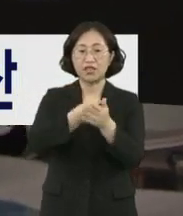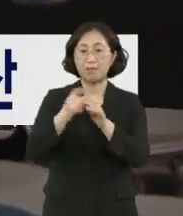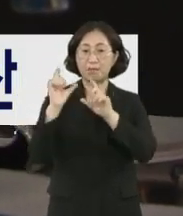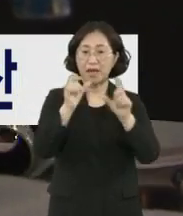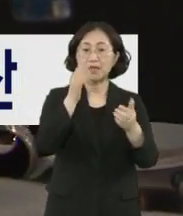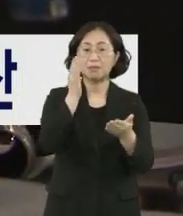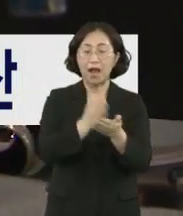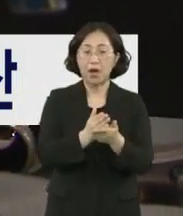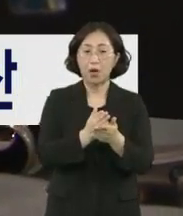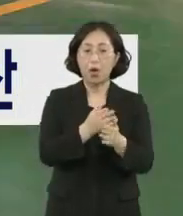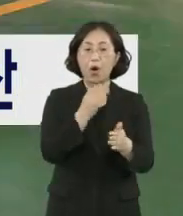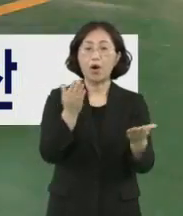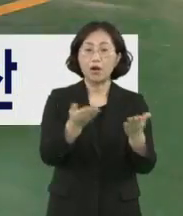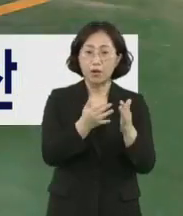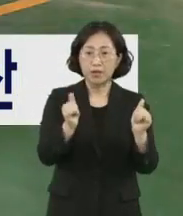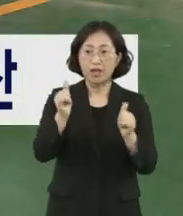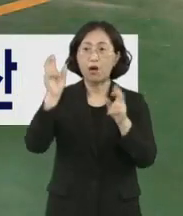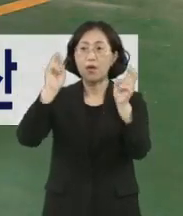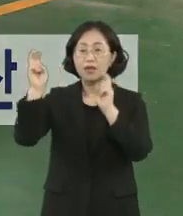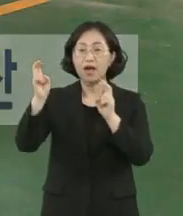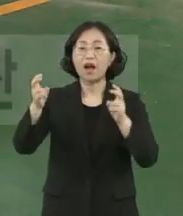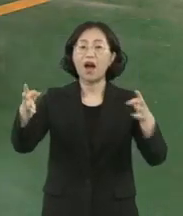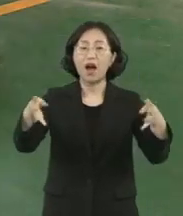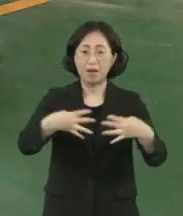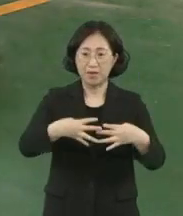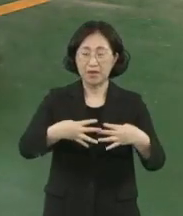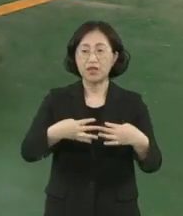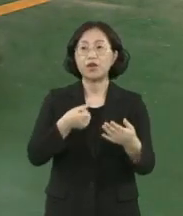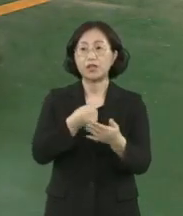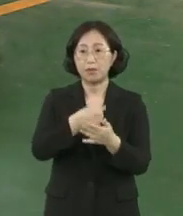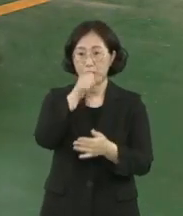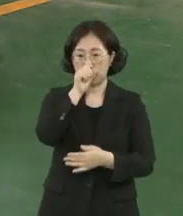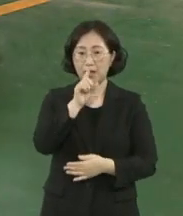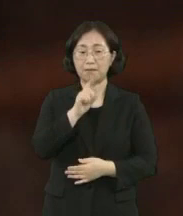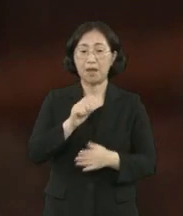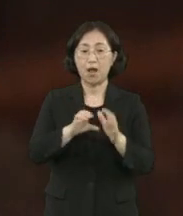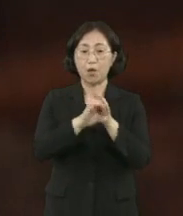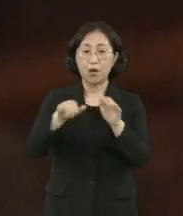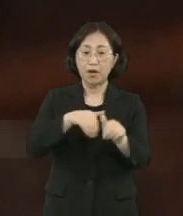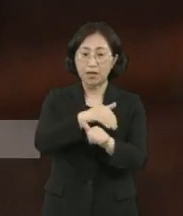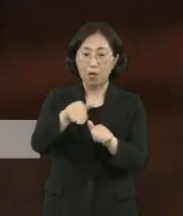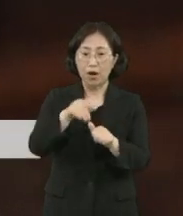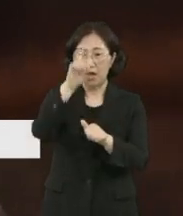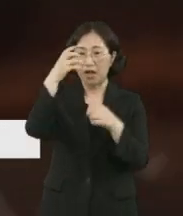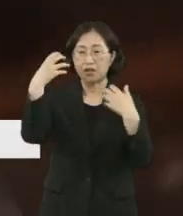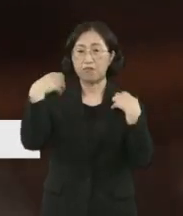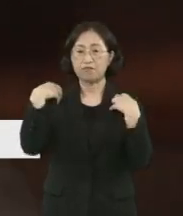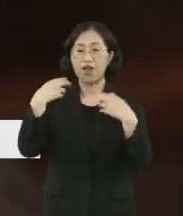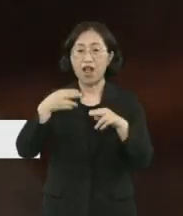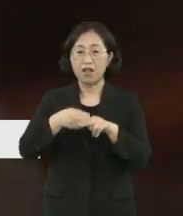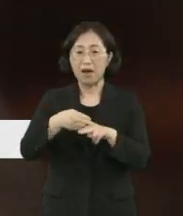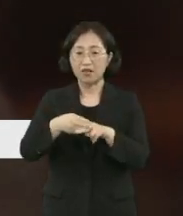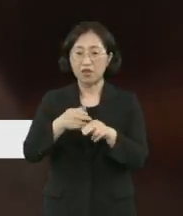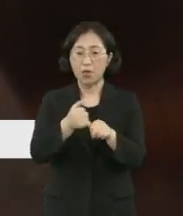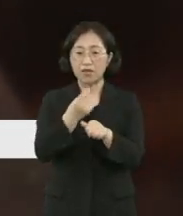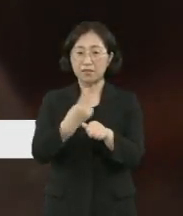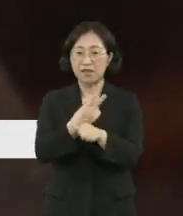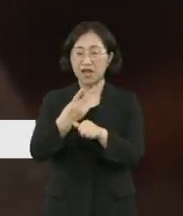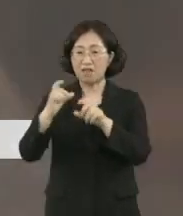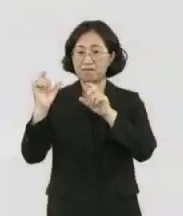노사협의로 시행하자고 요구하는 상황. 코로나 사태 속에 정부의 일방적인 주 52시간제